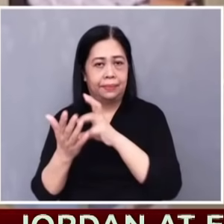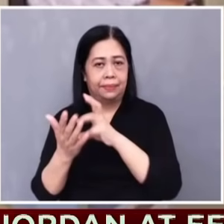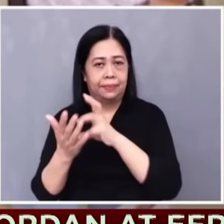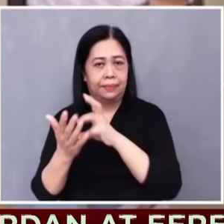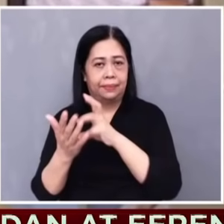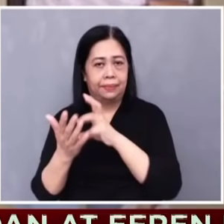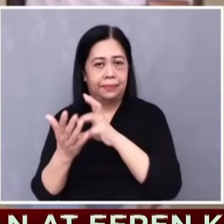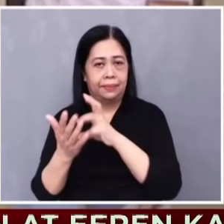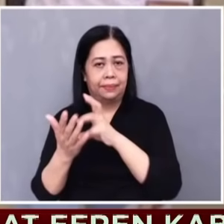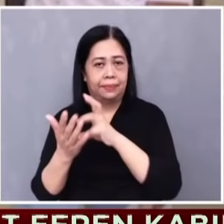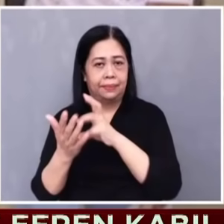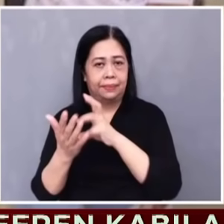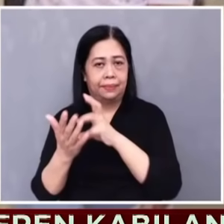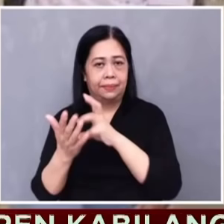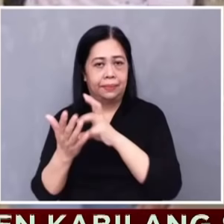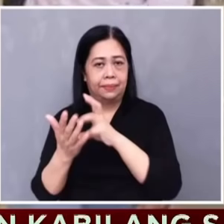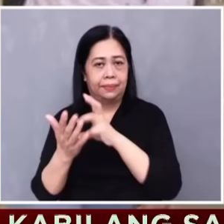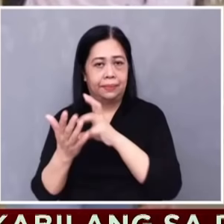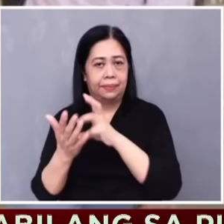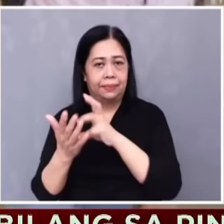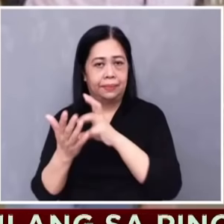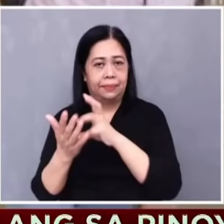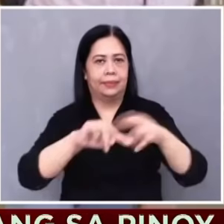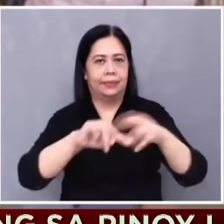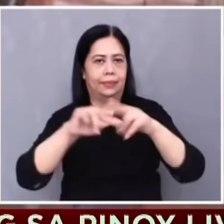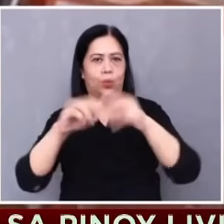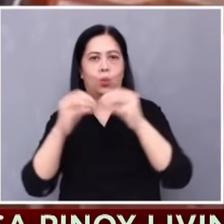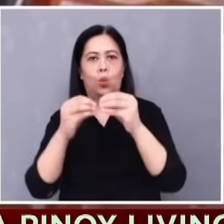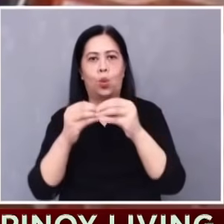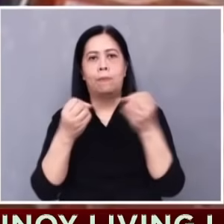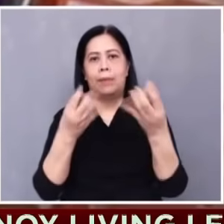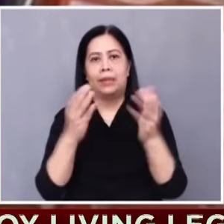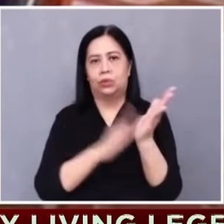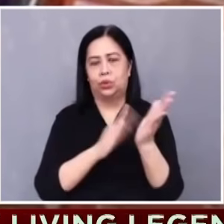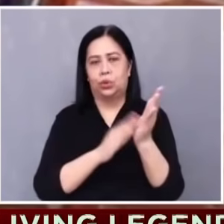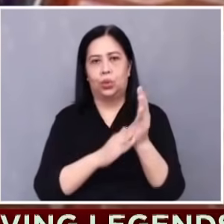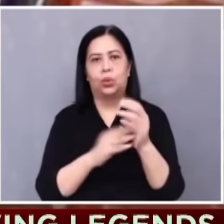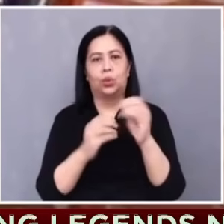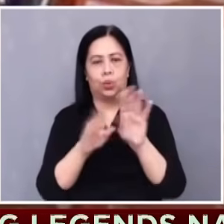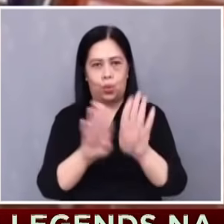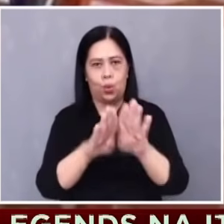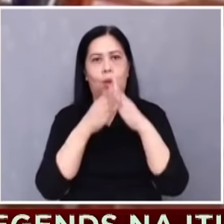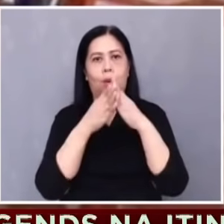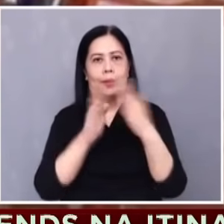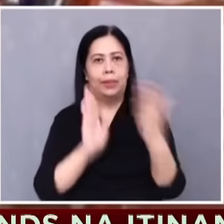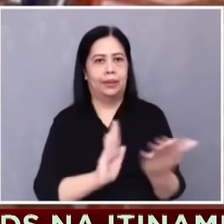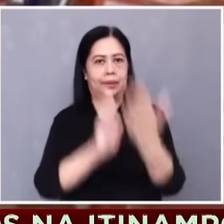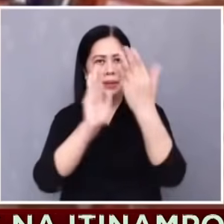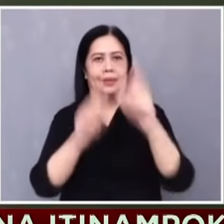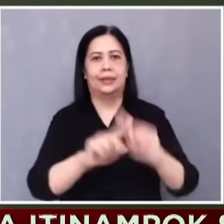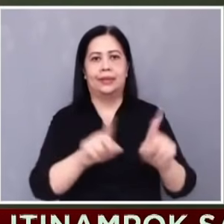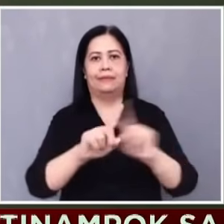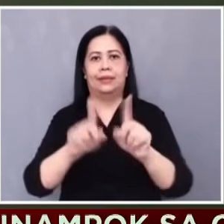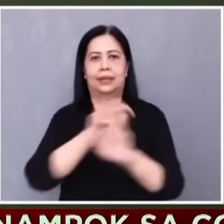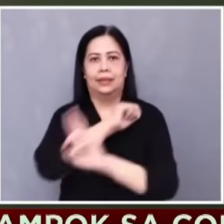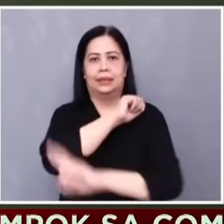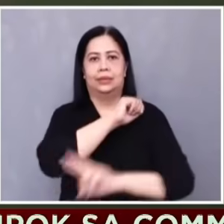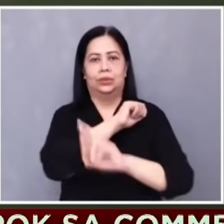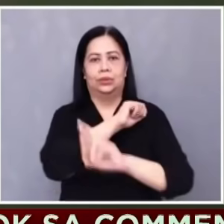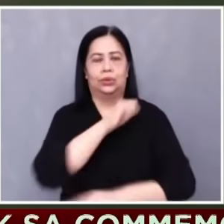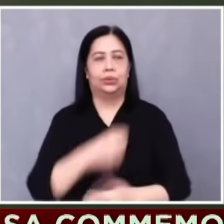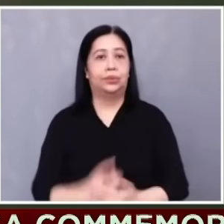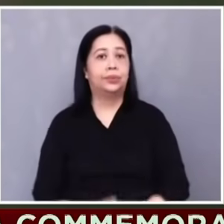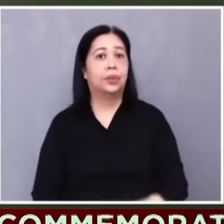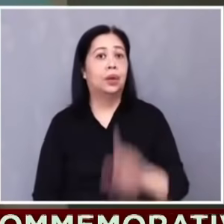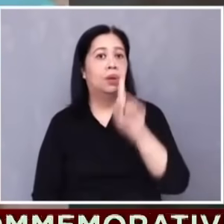sa expansion o pagdaragdag ng mas marami pang paaralang magbubukas mula sa iba't ibang rehiyon. One of the challenges, of